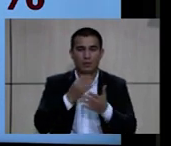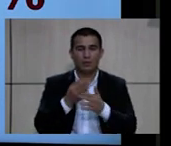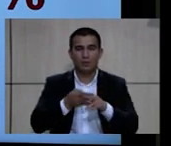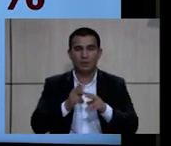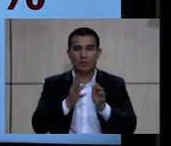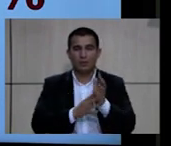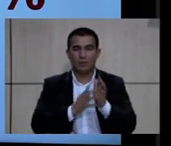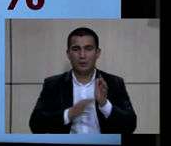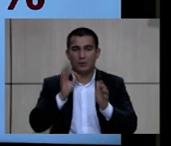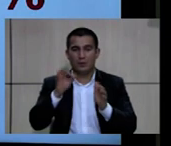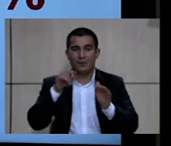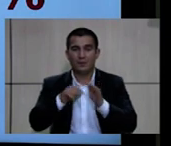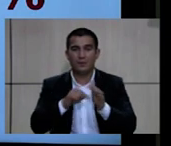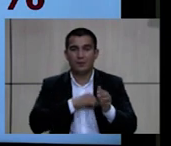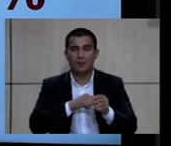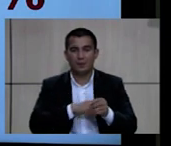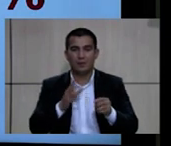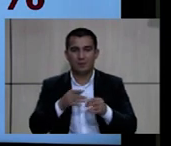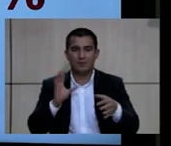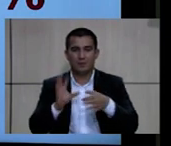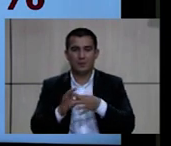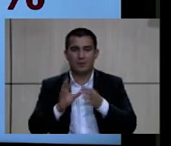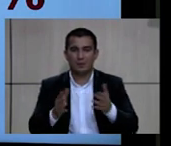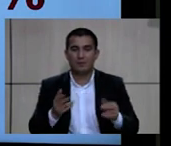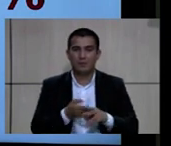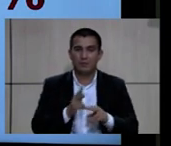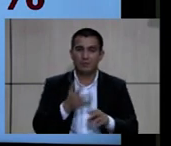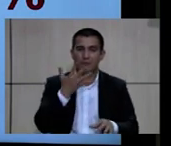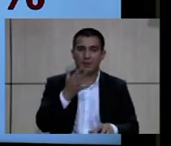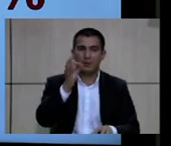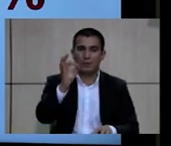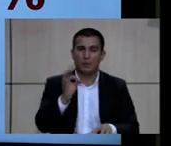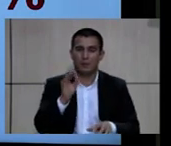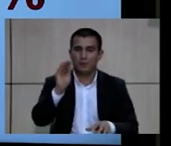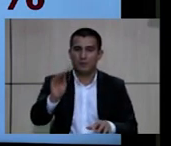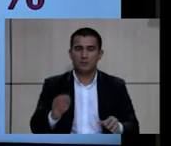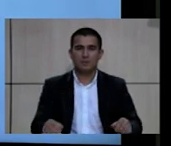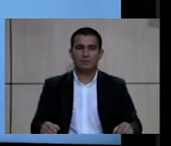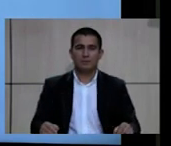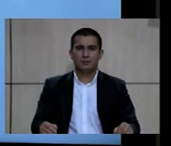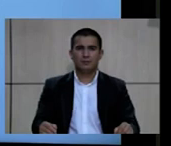gradus ostida kesishadi. Bu savolimizga 5% qo'yasiz.